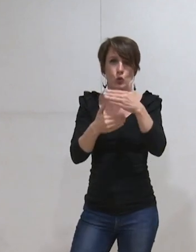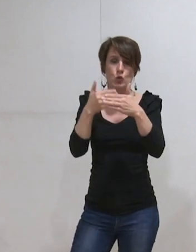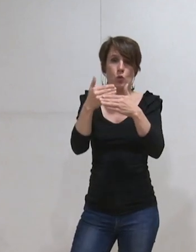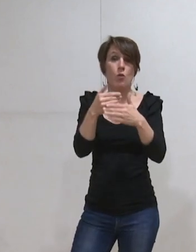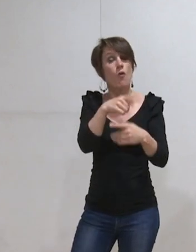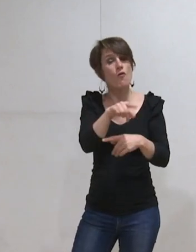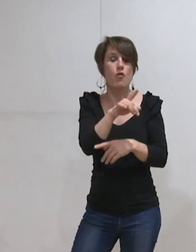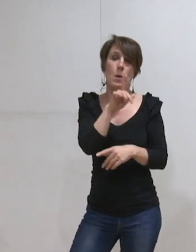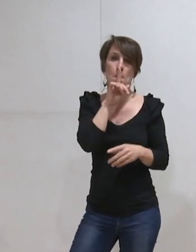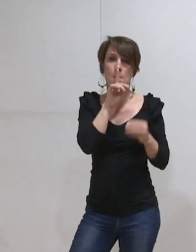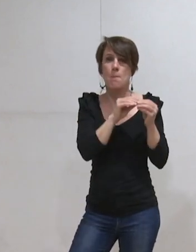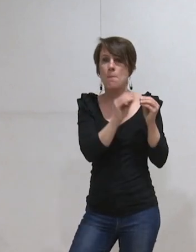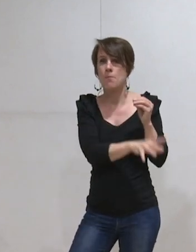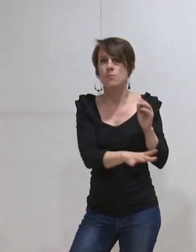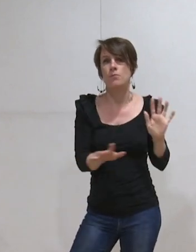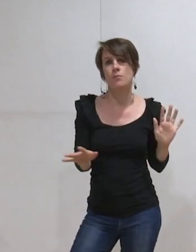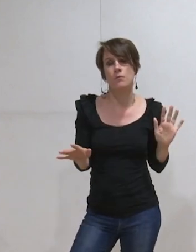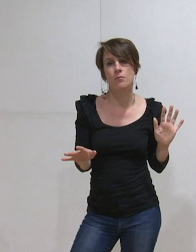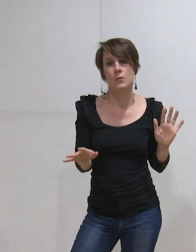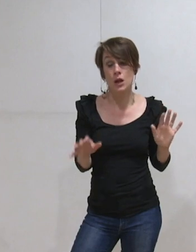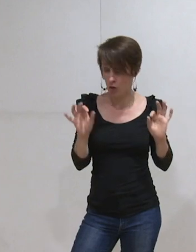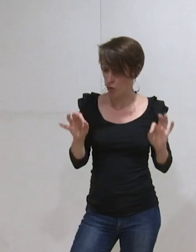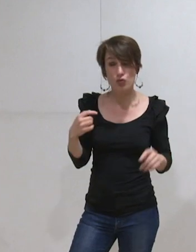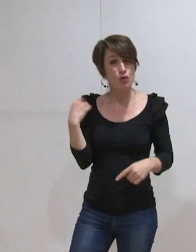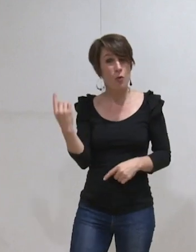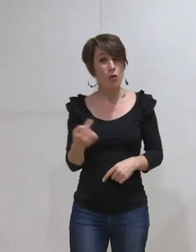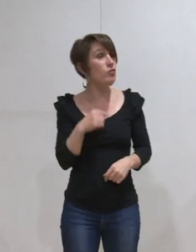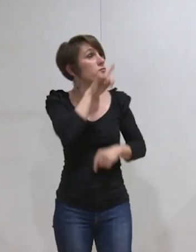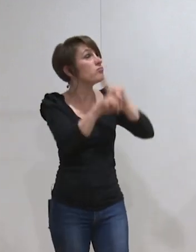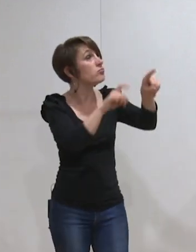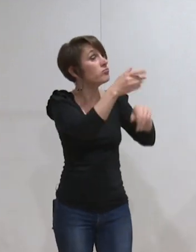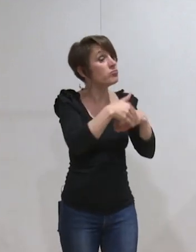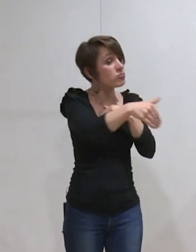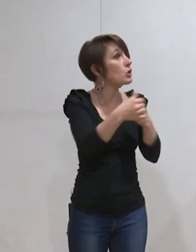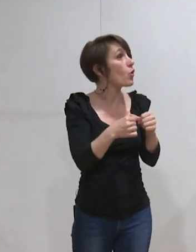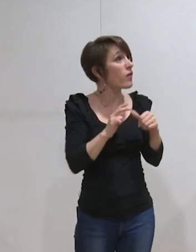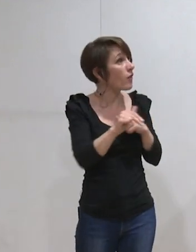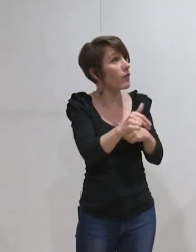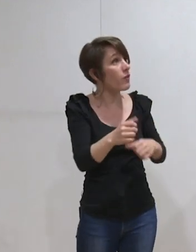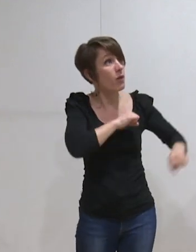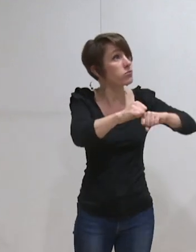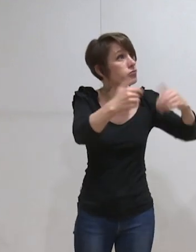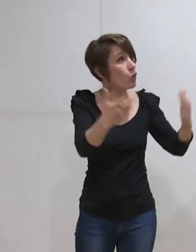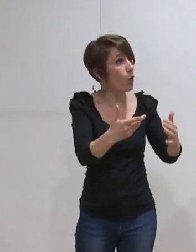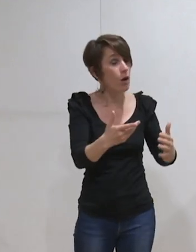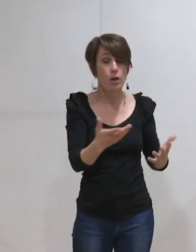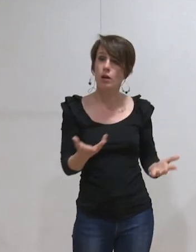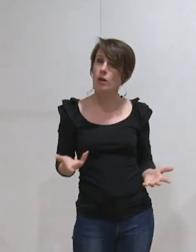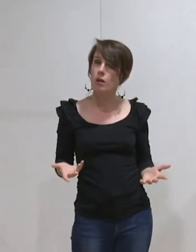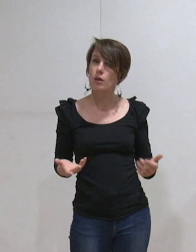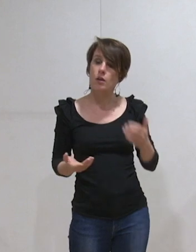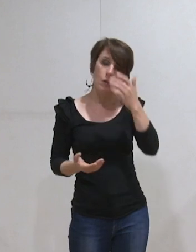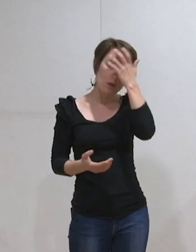interrogé sur votre capacité à répondre rapidement à ces événements de la même manière que vous